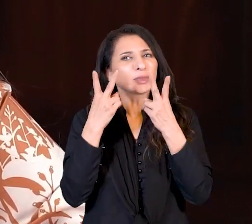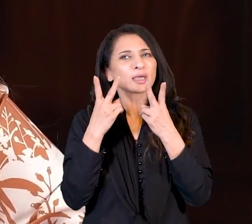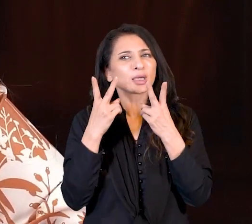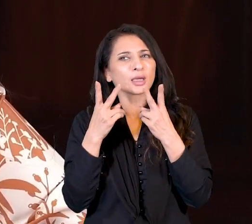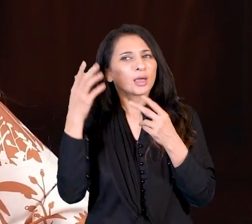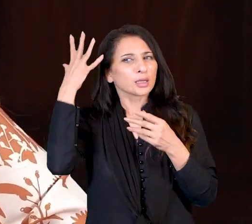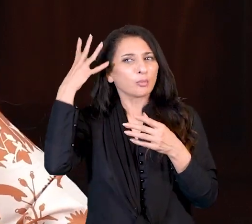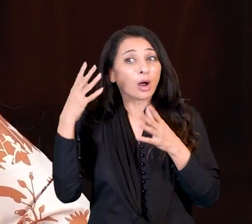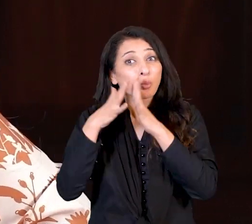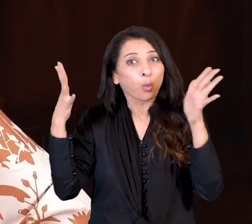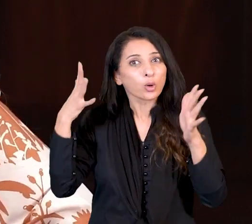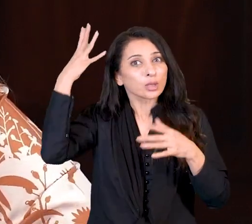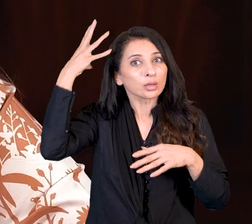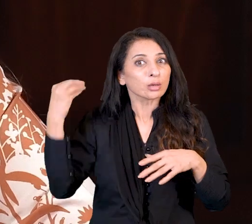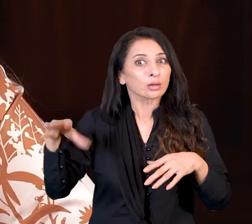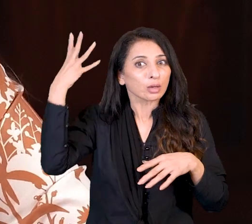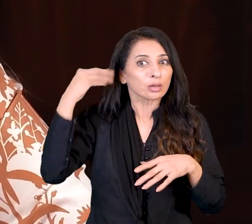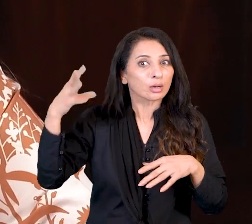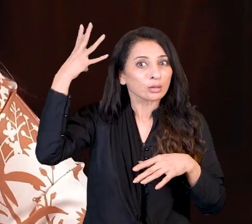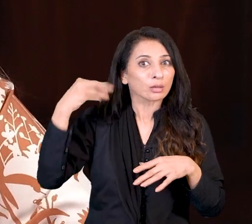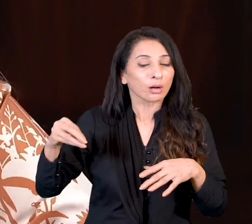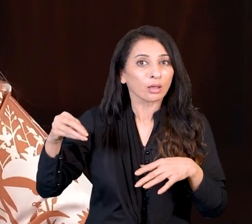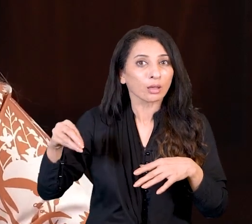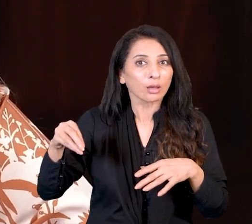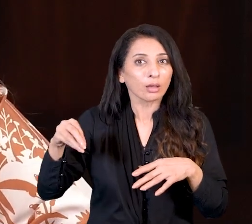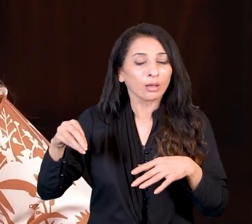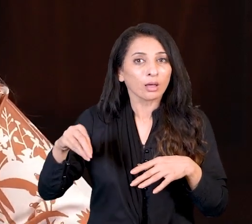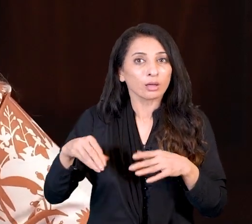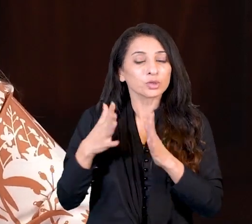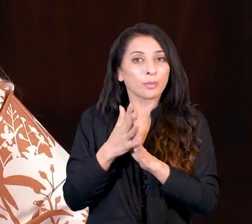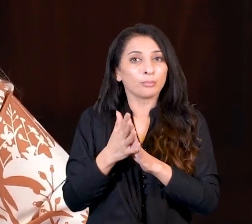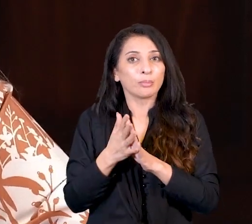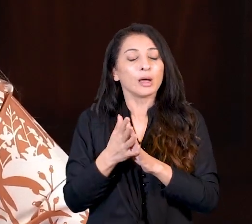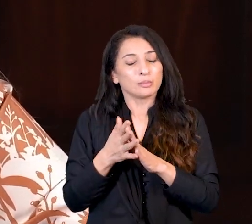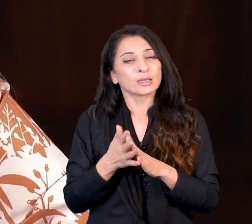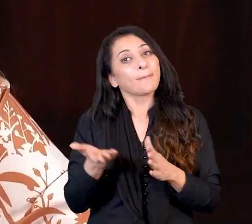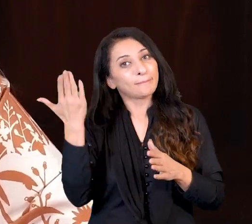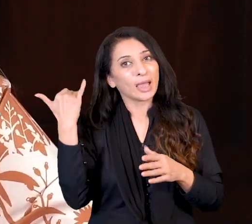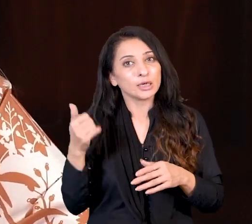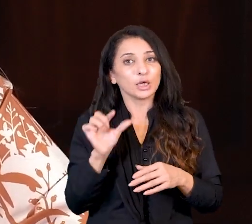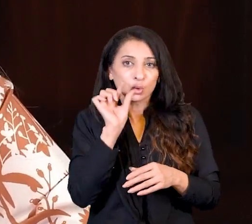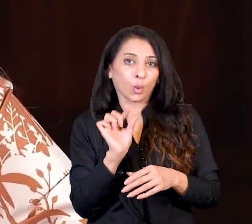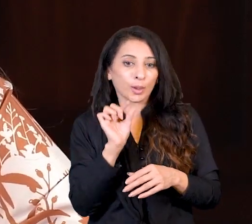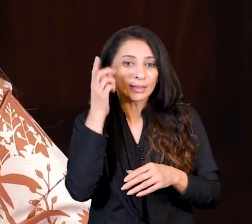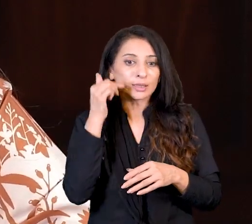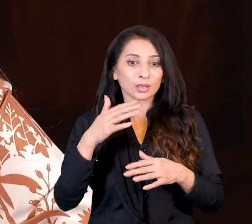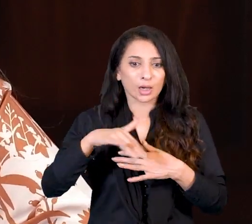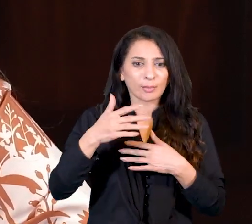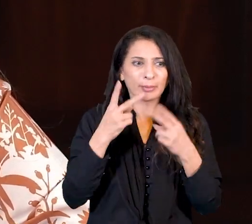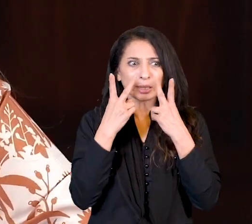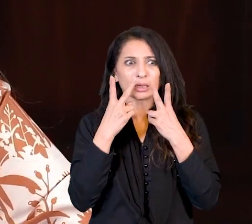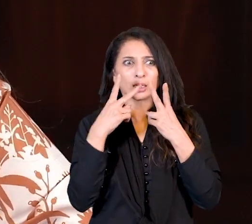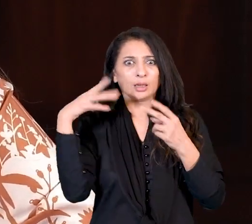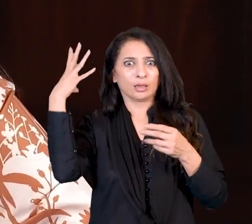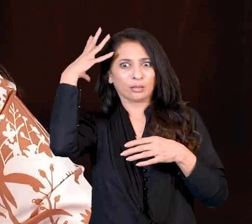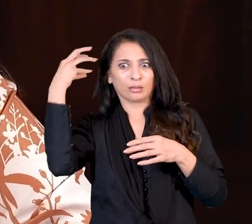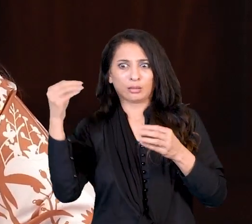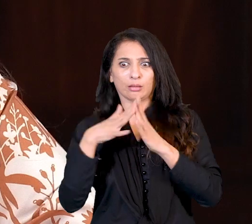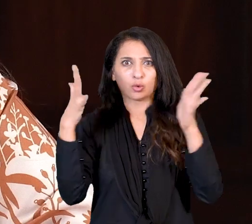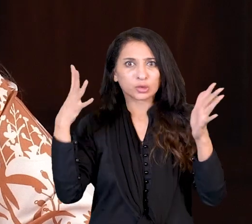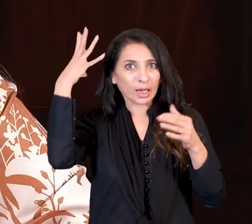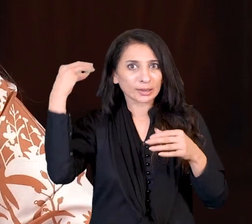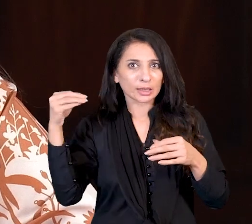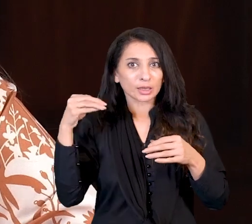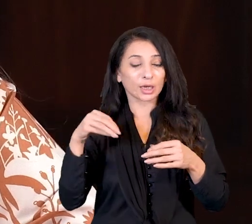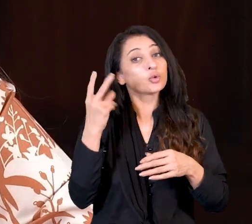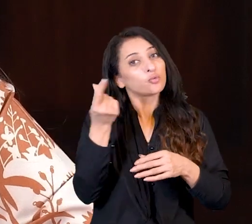में नहीं पड़ना कि 50 से 100 बाल ही गिरेंगे तो मैं डॉक्टर के पास जाऊंगी। इमीडिएटली कंसल्ट करें। बालों के गिरने को आप